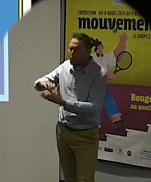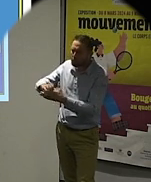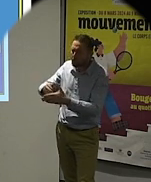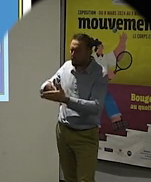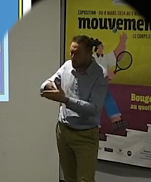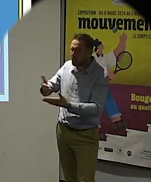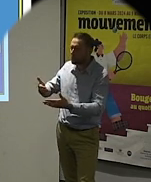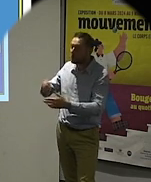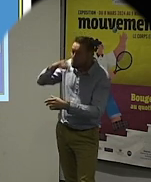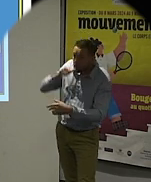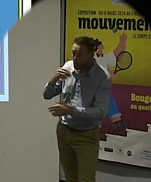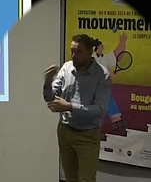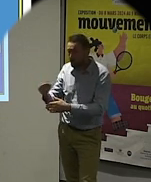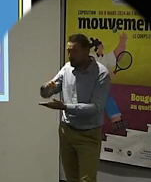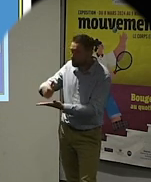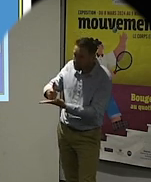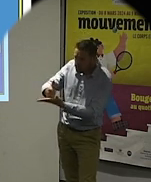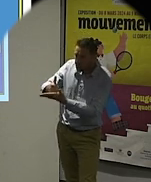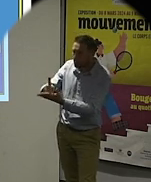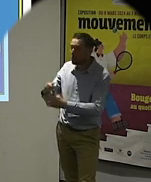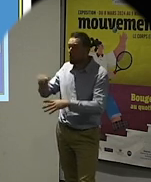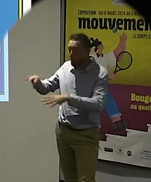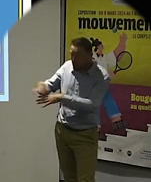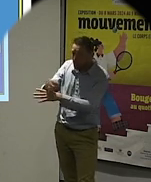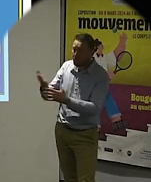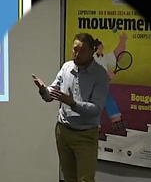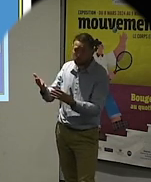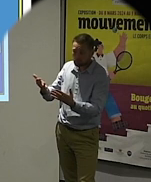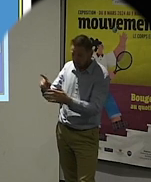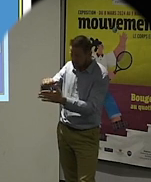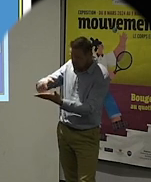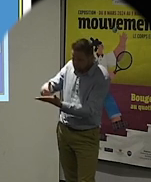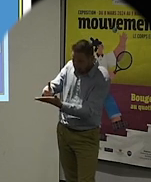parents, enfants, conjoints ou conjointes.